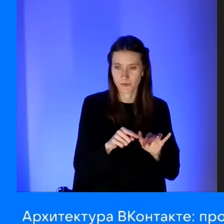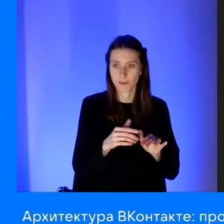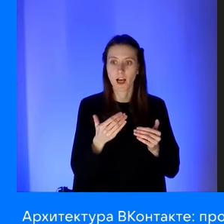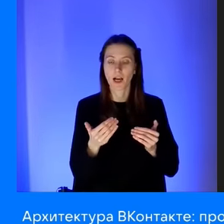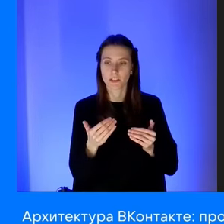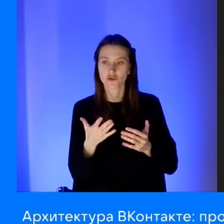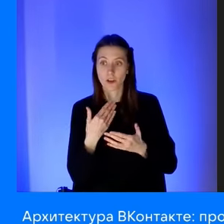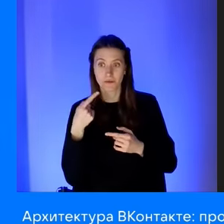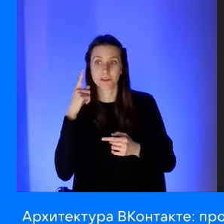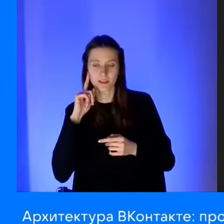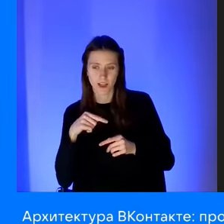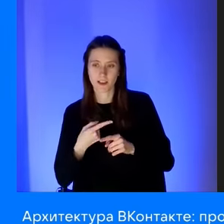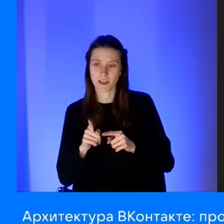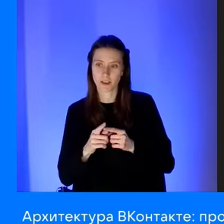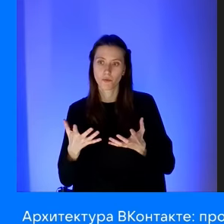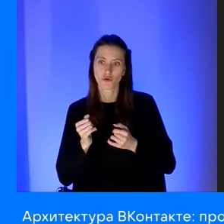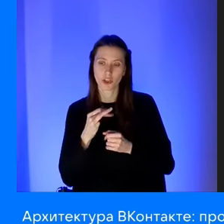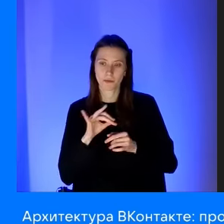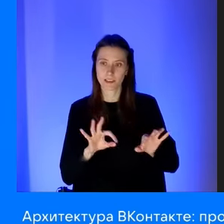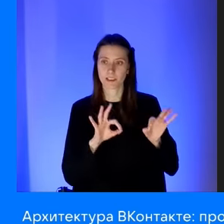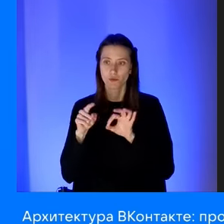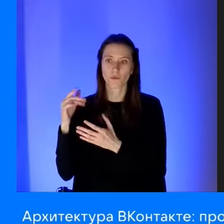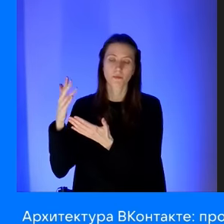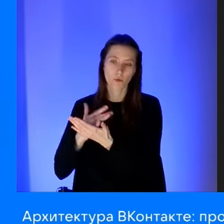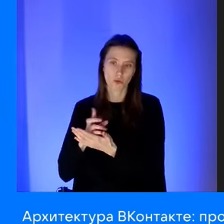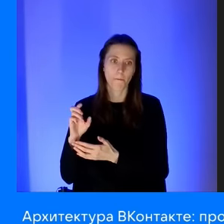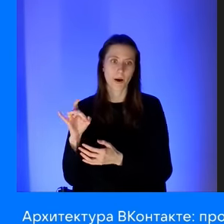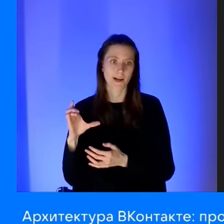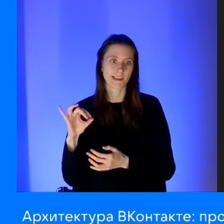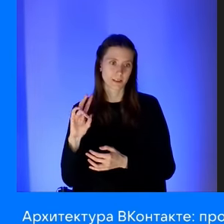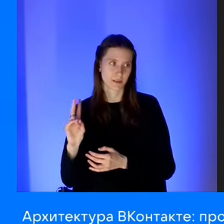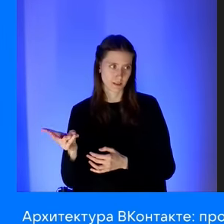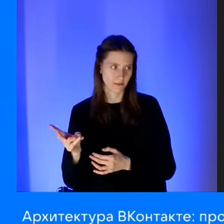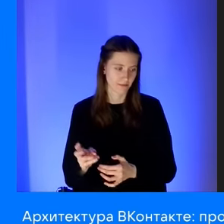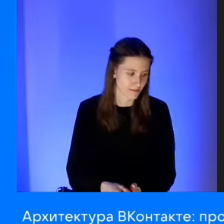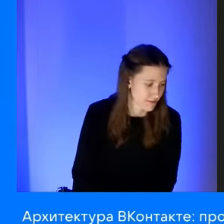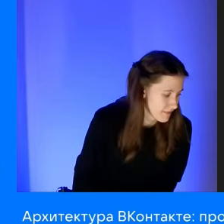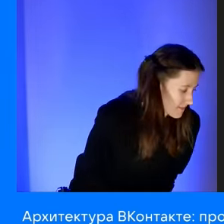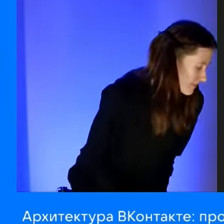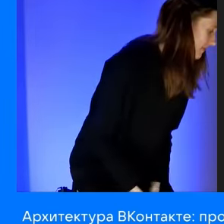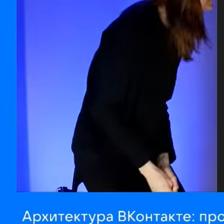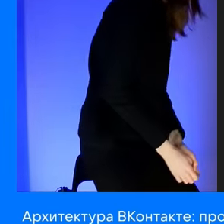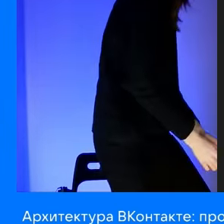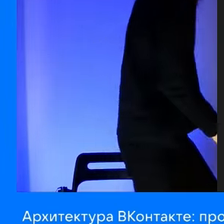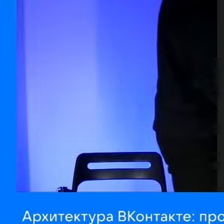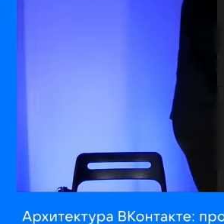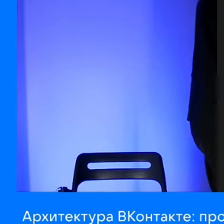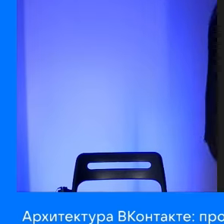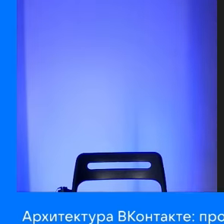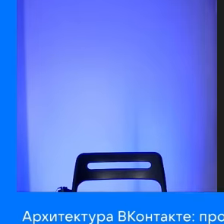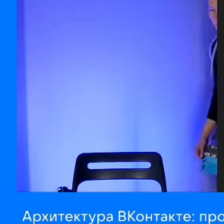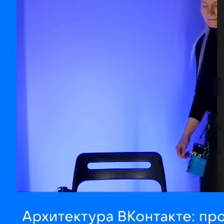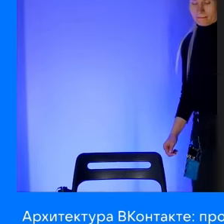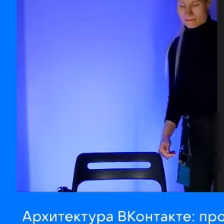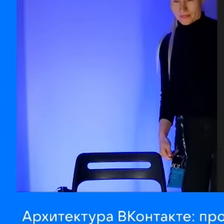мы это знание получаем и переносим его на Барсик где уже реализуется алгоритм консенсуса Окей дальше у нас